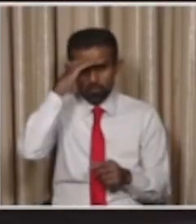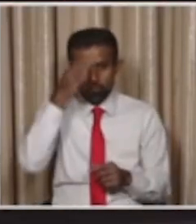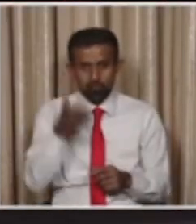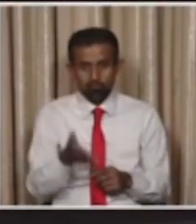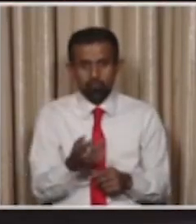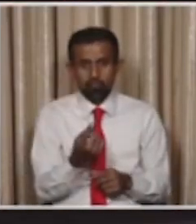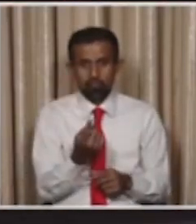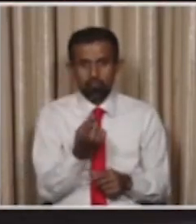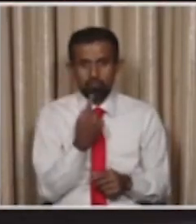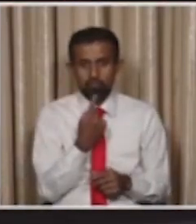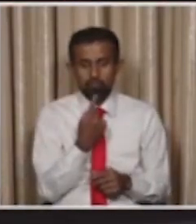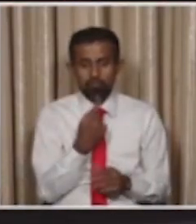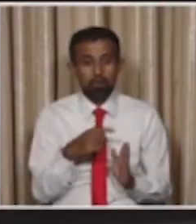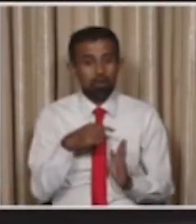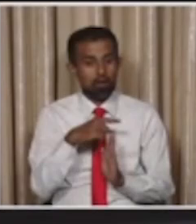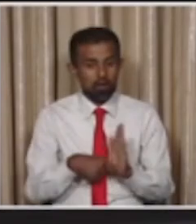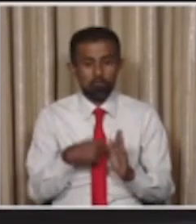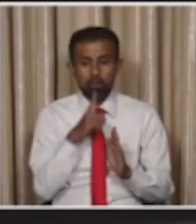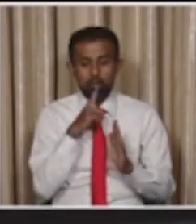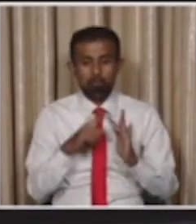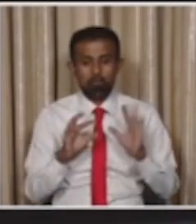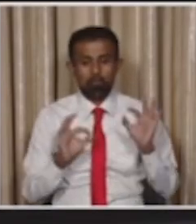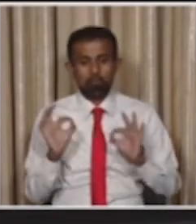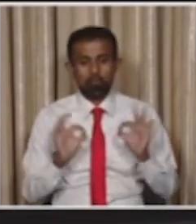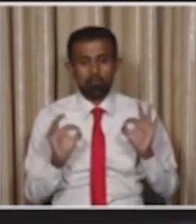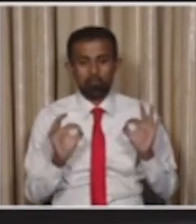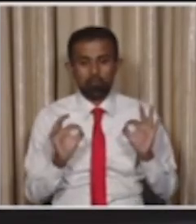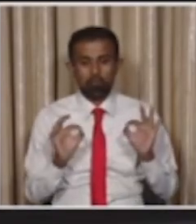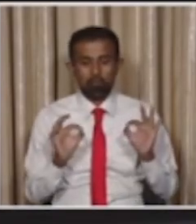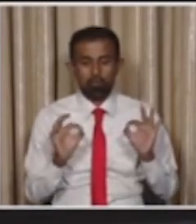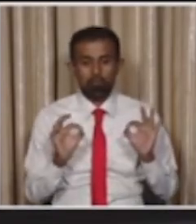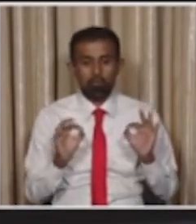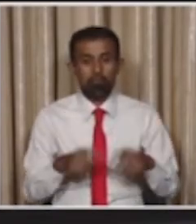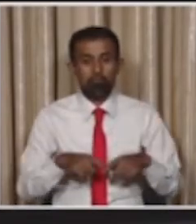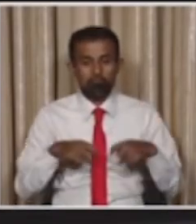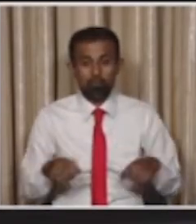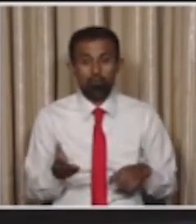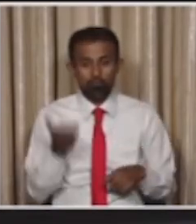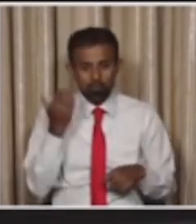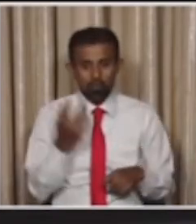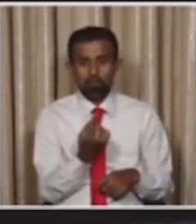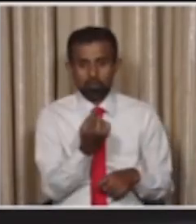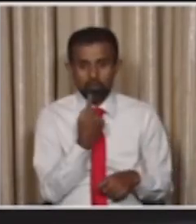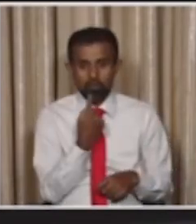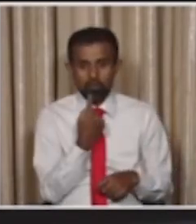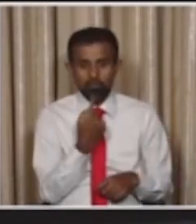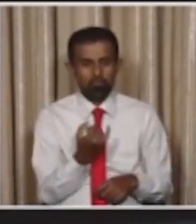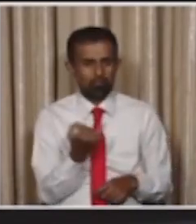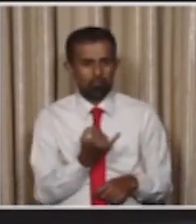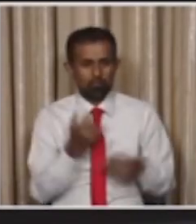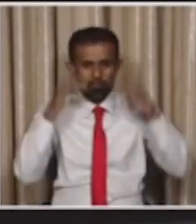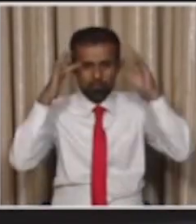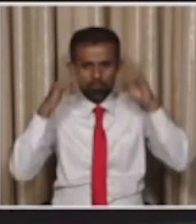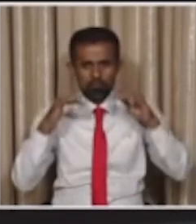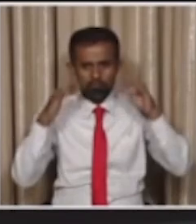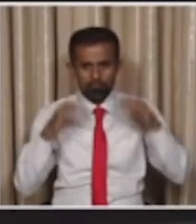කියනවා මුළු රටම රක්ෂණය කිරීමට දැවැන්ත වියදමක් යනවා කියලා. නමුත් මේ අයහපත් කාලගුණ